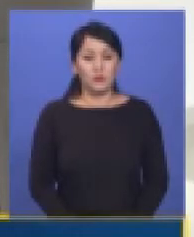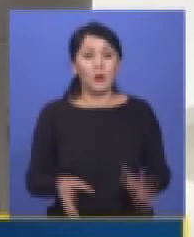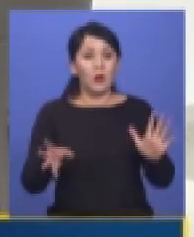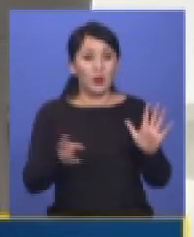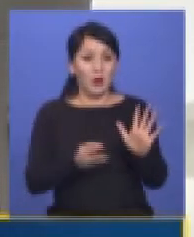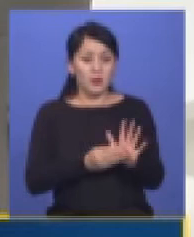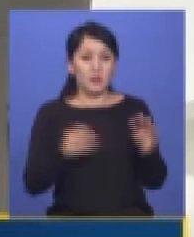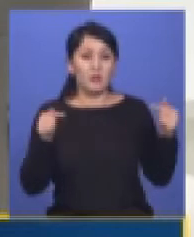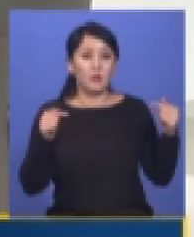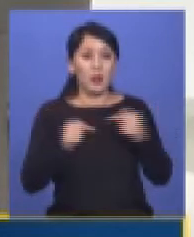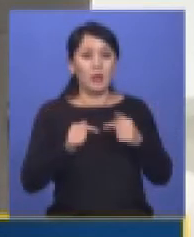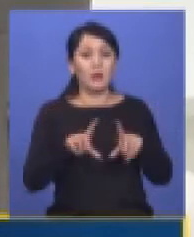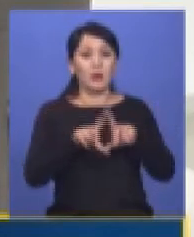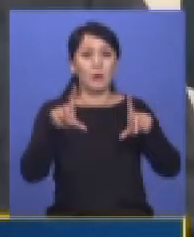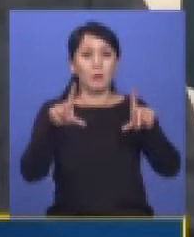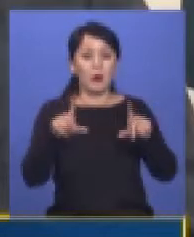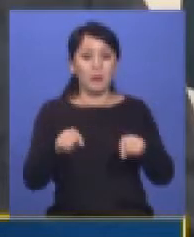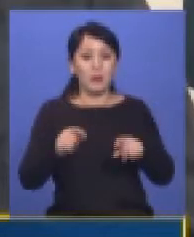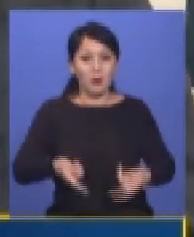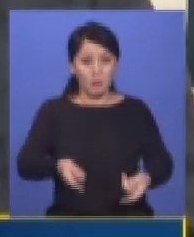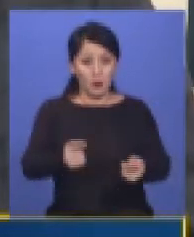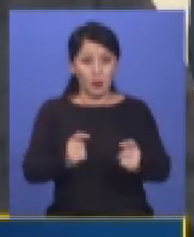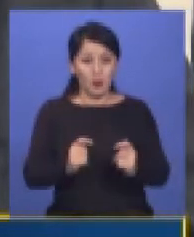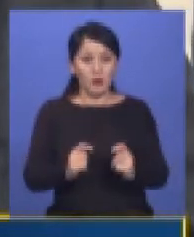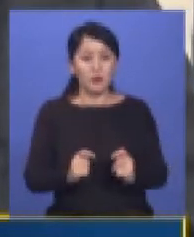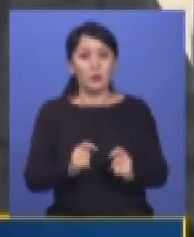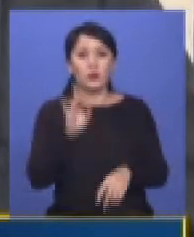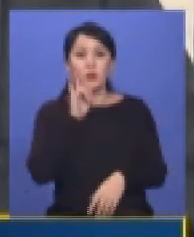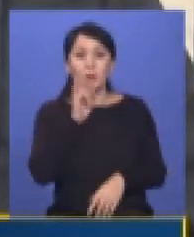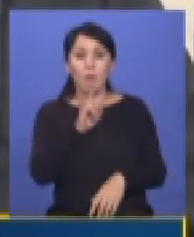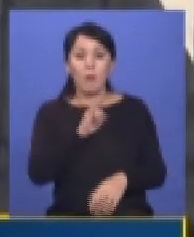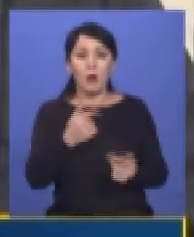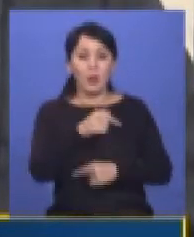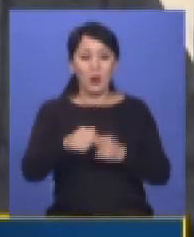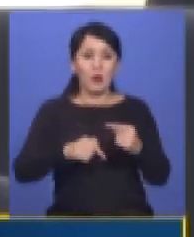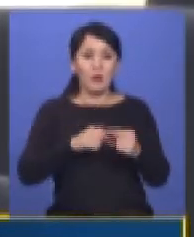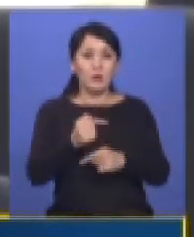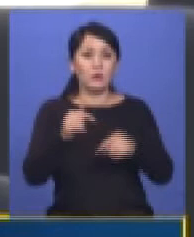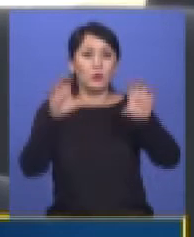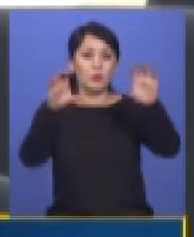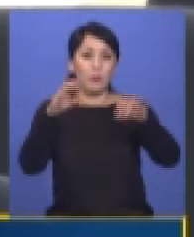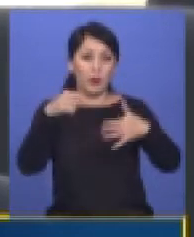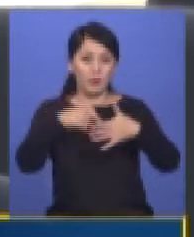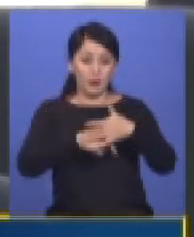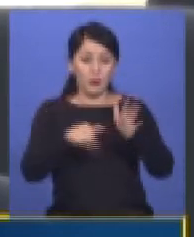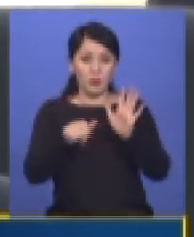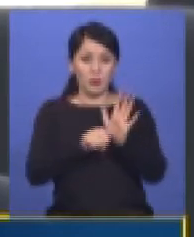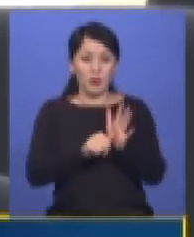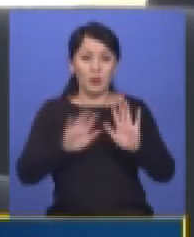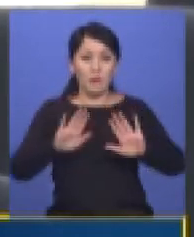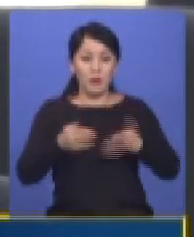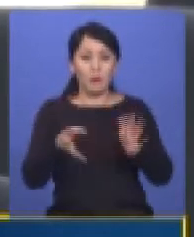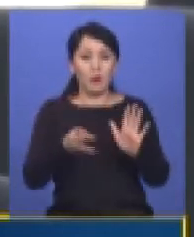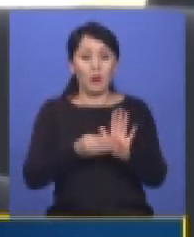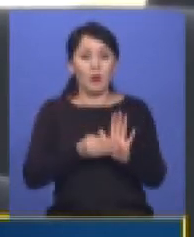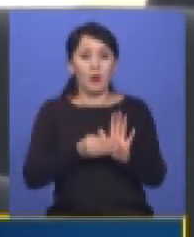Сыбайлас жемқорлыққа қарсы іс-қимыл агенттігінің департаменті биыл шағын және орта бизнеске заңсыз араласудың 6 фактісін тіркеді. Сондай-ақ